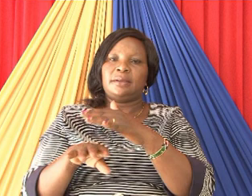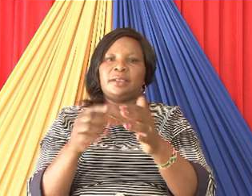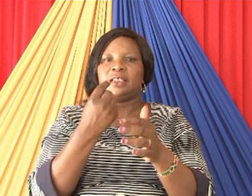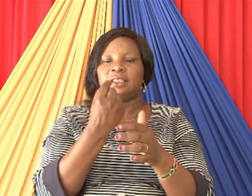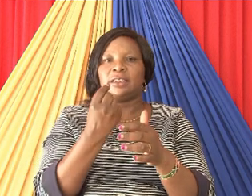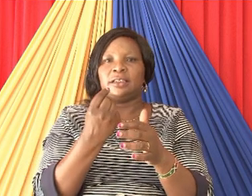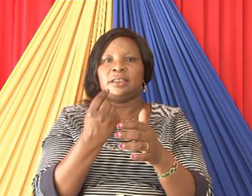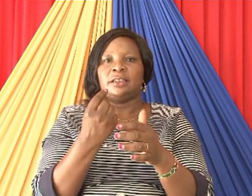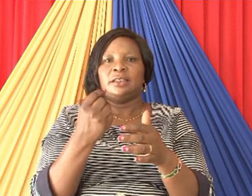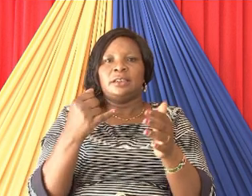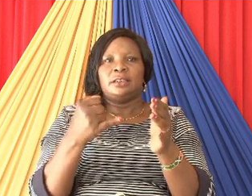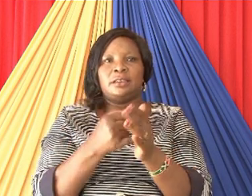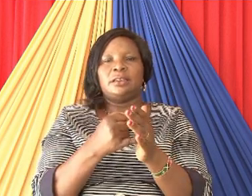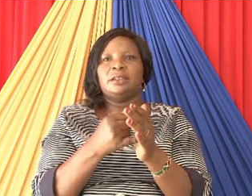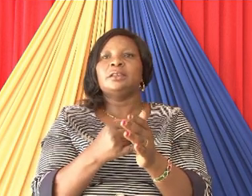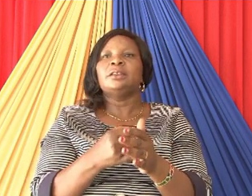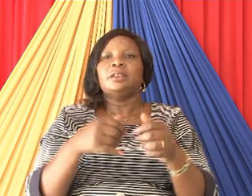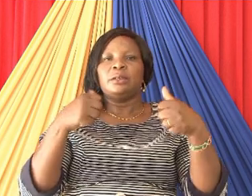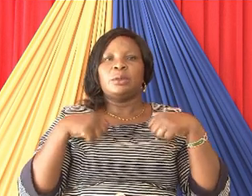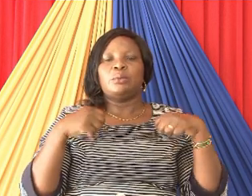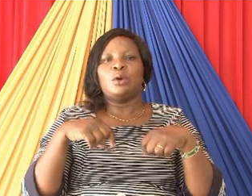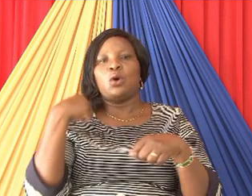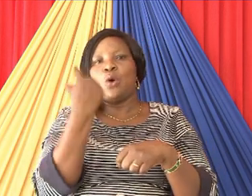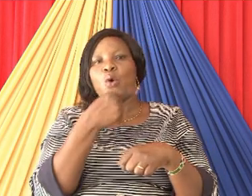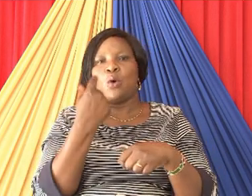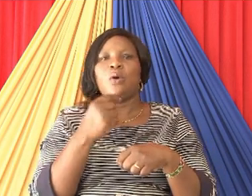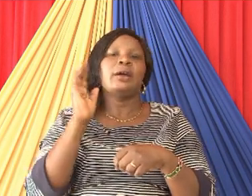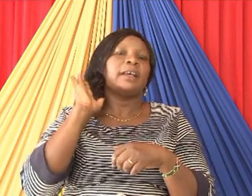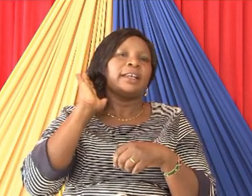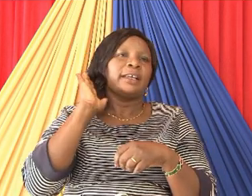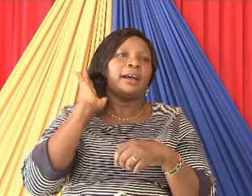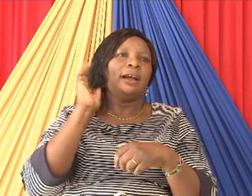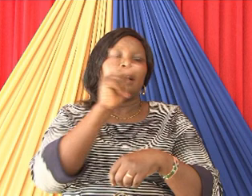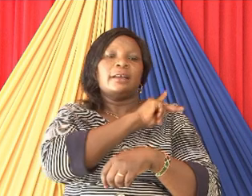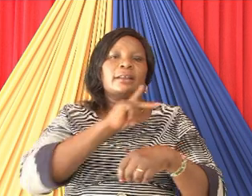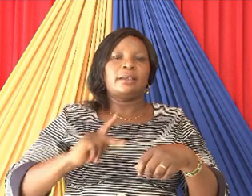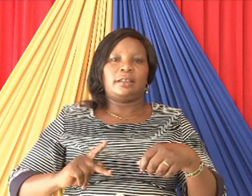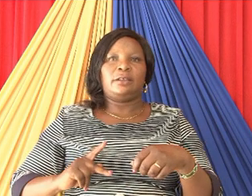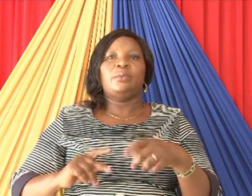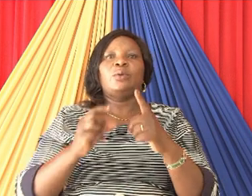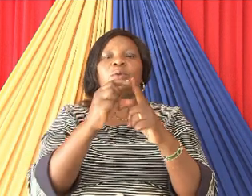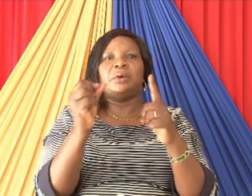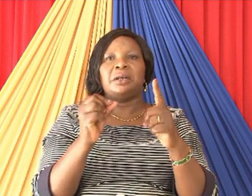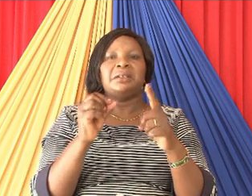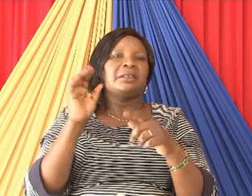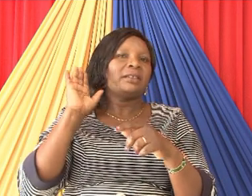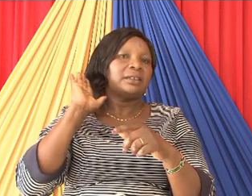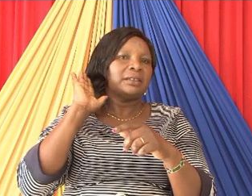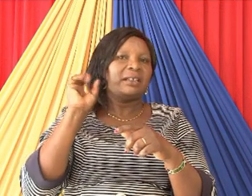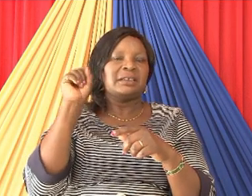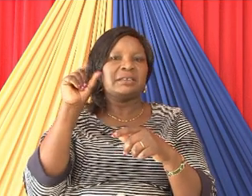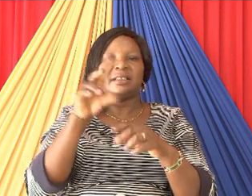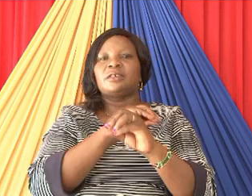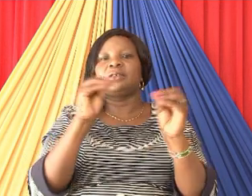ni mtu ambaye anapolisikia lile neno la ufalme haelewi juu ya lile neno, na yule